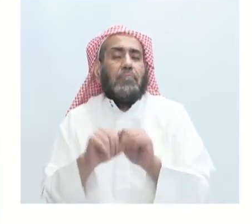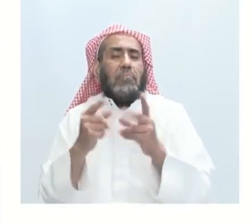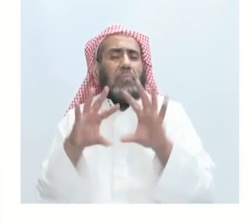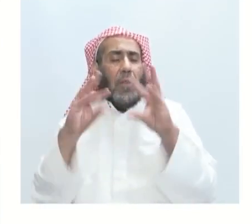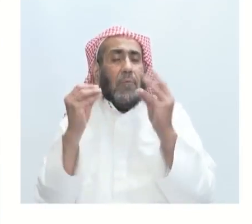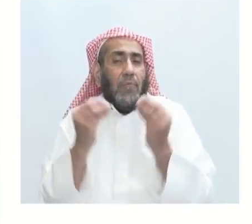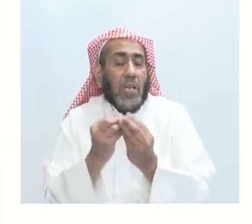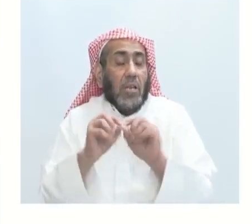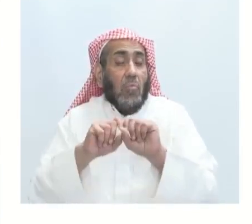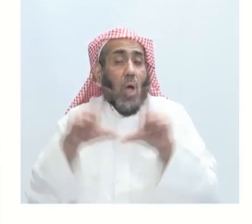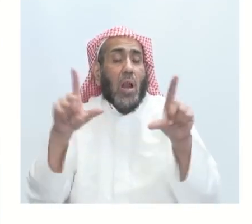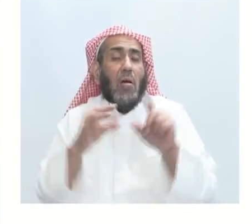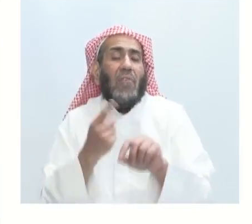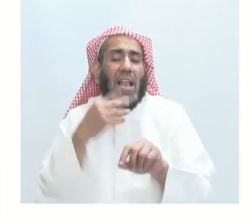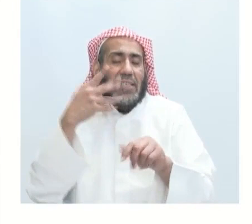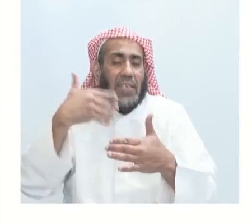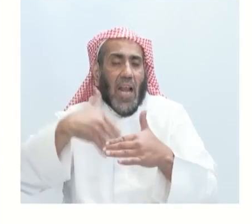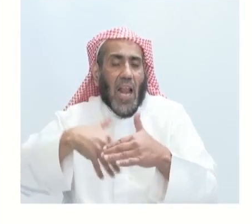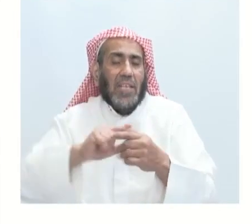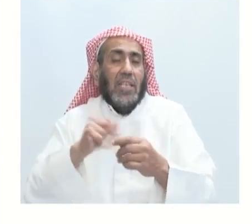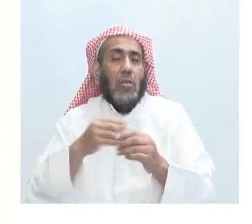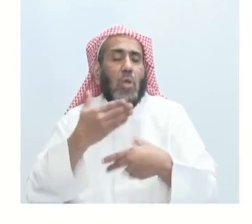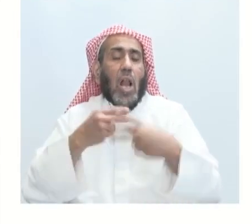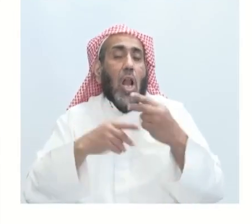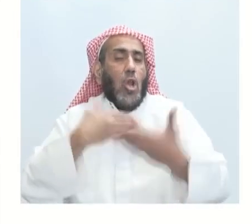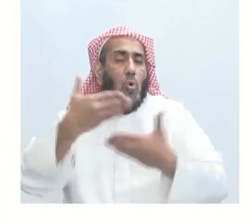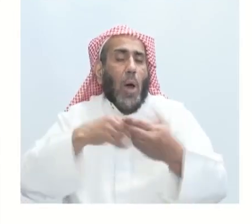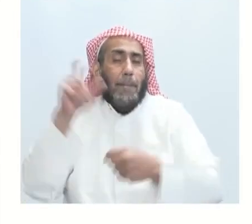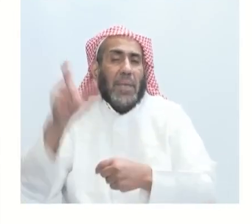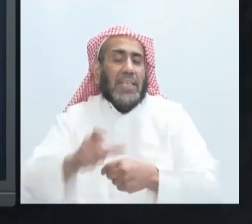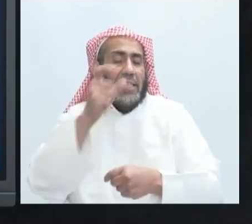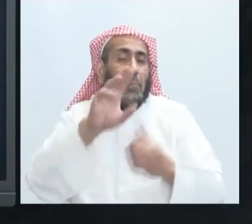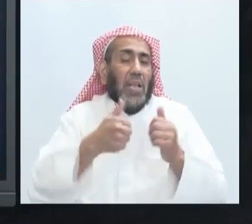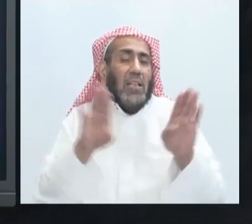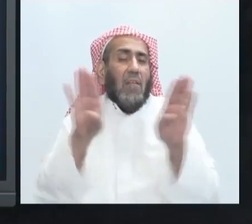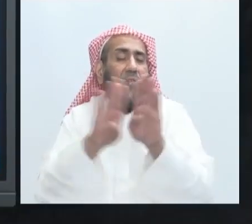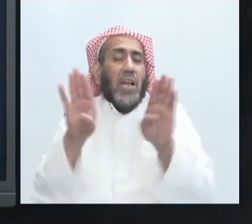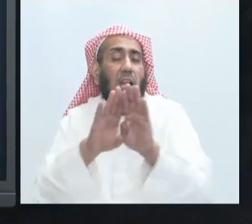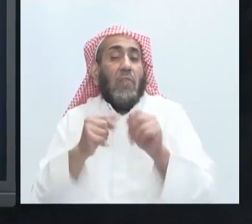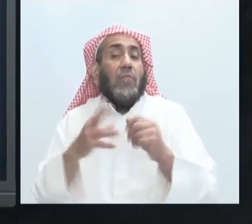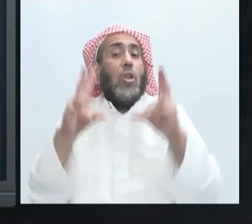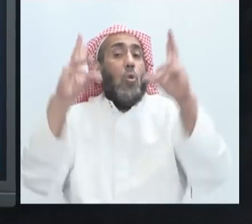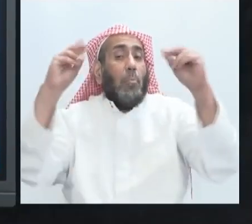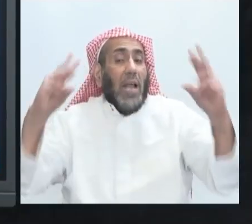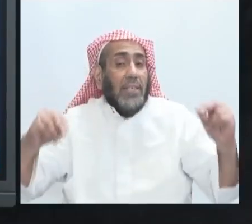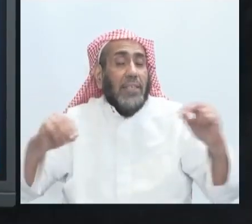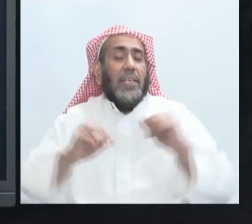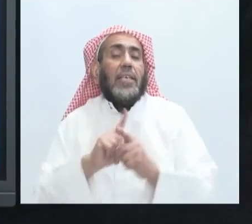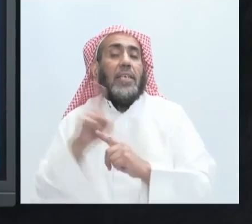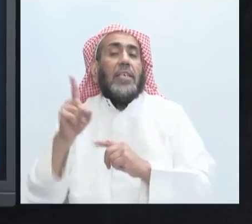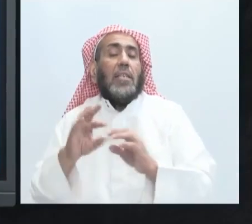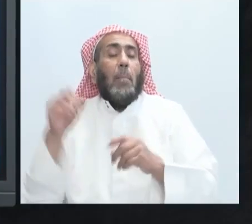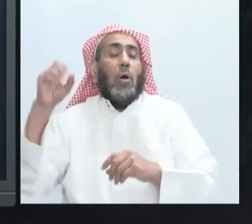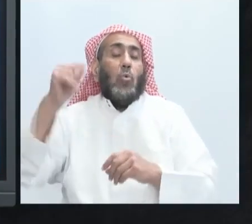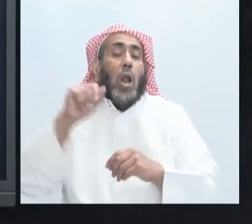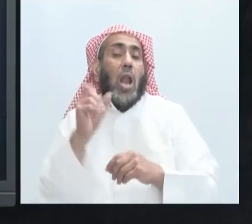فن ظهر في العصر الحديث يبني على الحوار بين الشخصيات طبعا بدايه الفن المسرحي في لبنان عند مارون